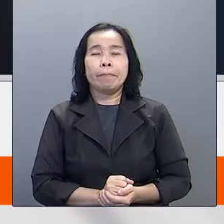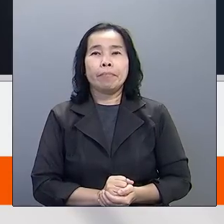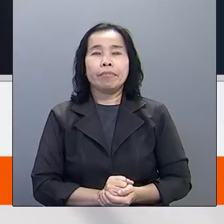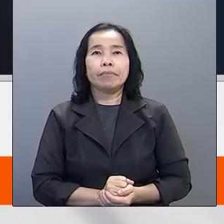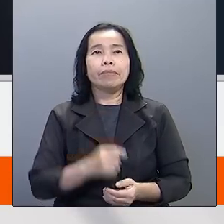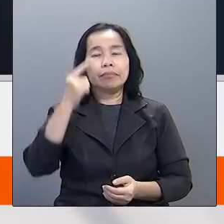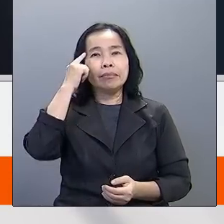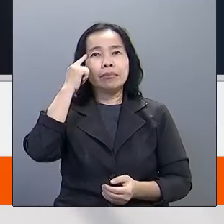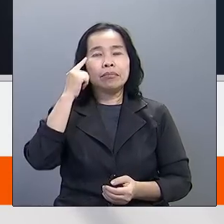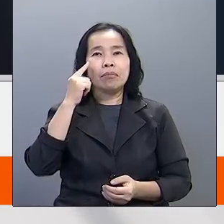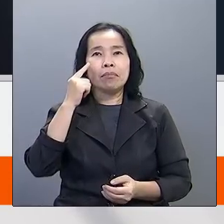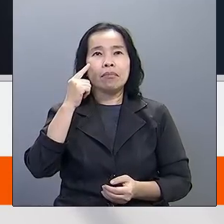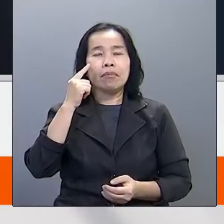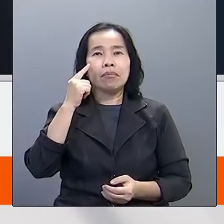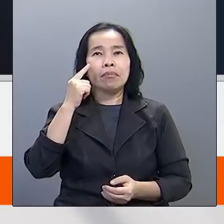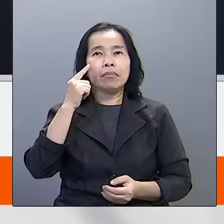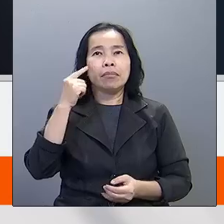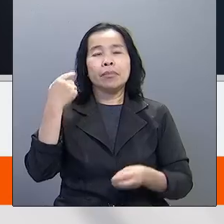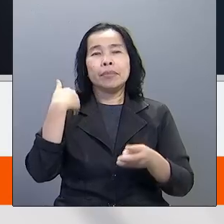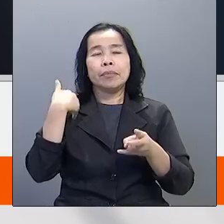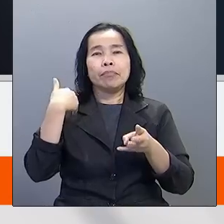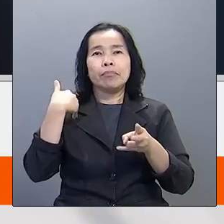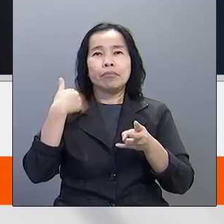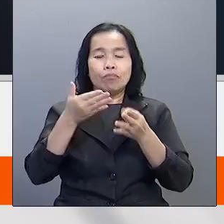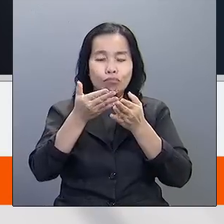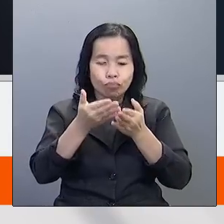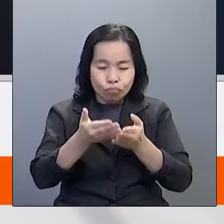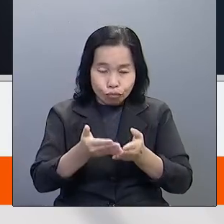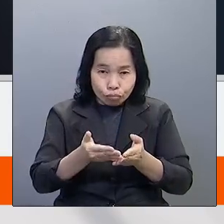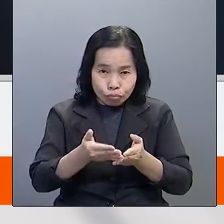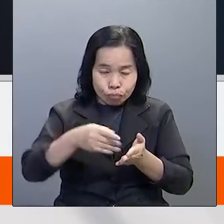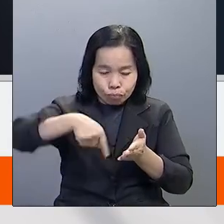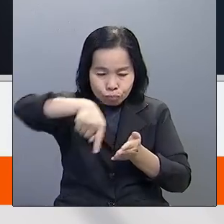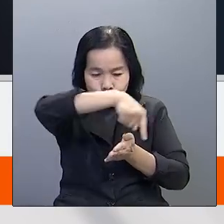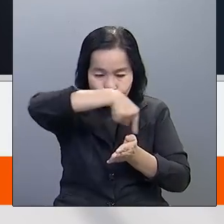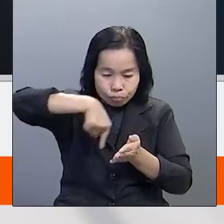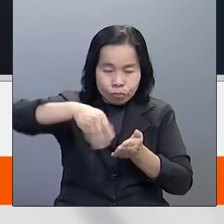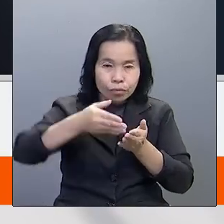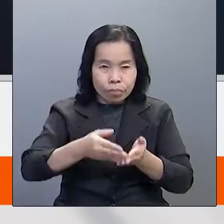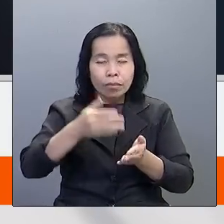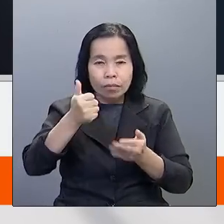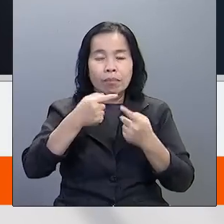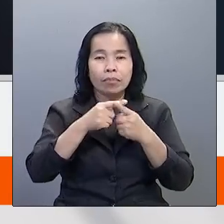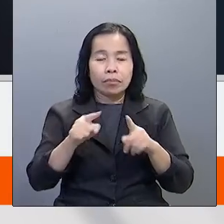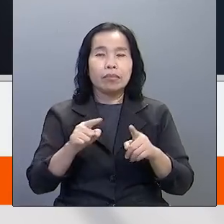ที่จะดูดถูกดูดลงไปพร้อมขณะที่เรือจมนะครับตรงนั้นอันนั้นมีความเป็นไปได้ครับแต่ก็